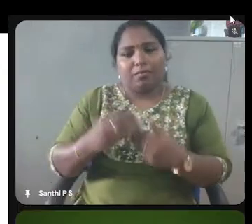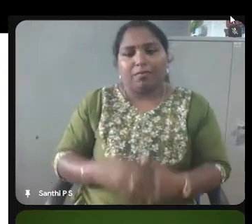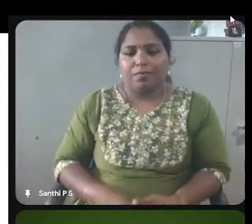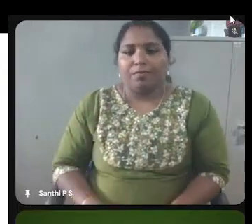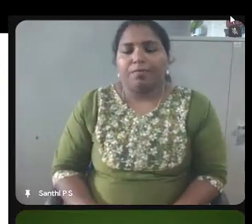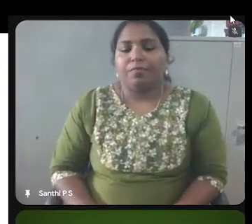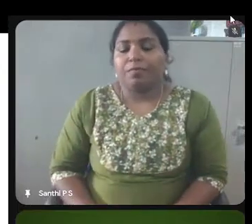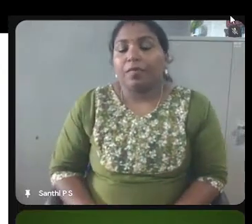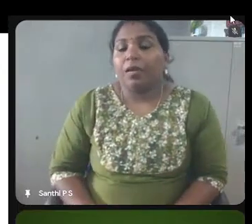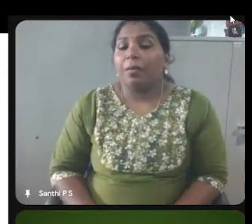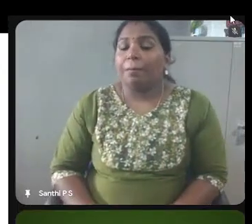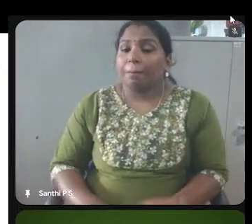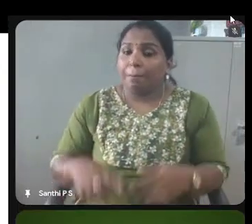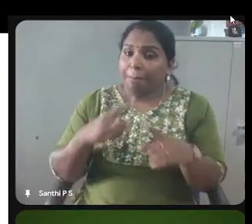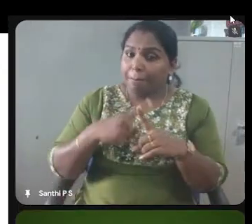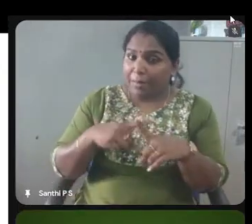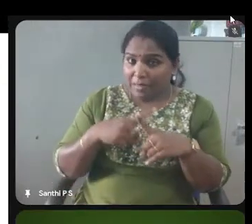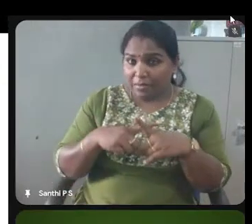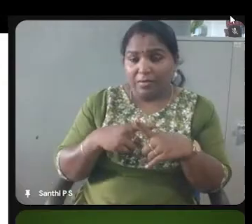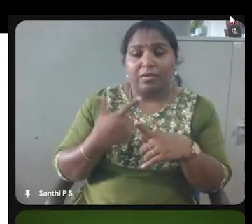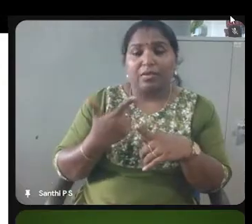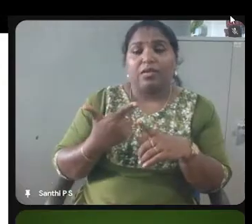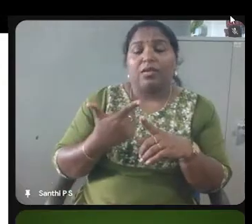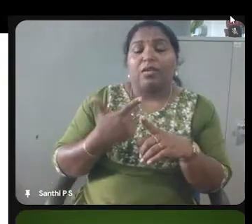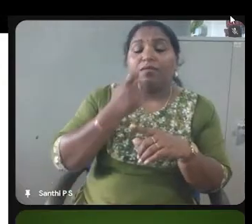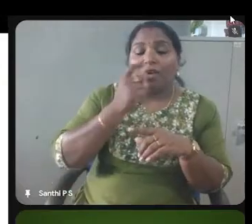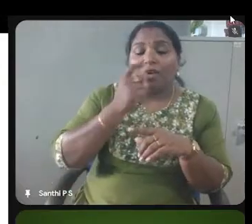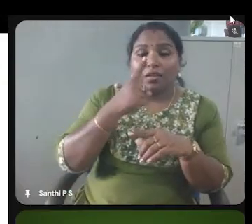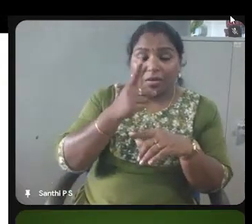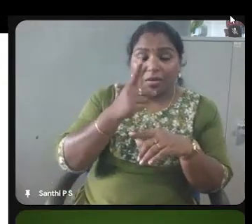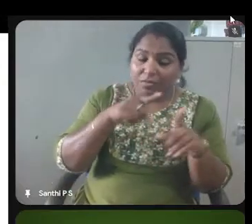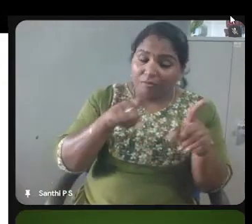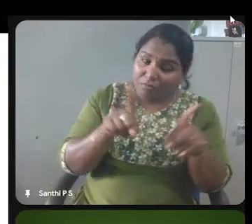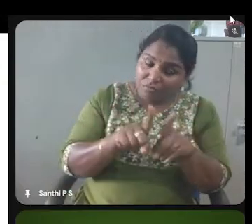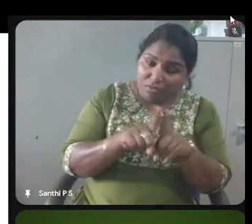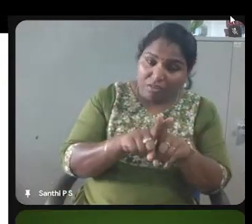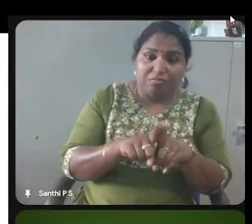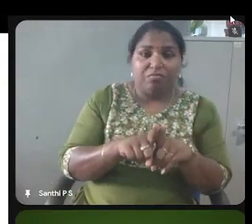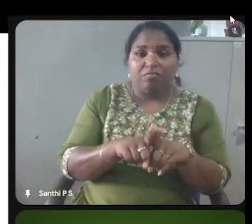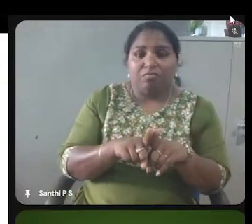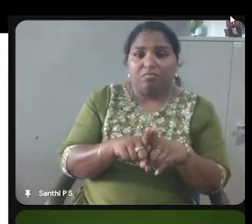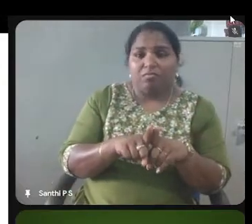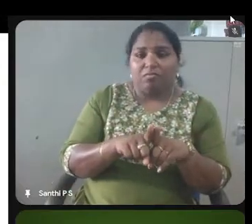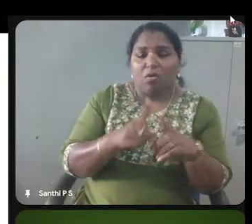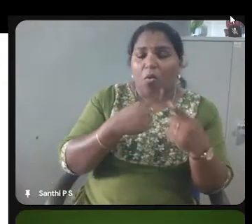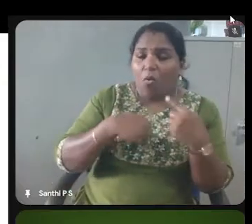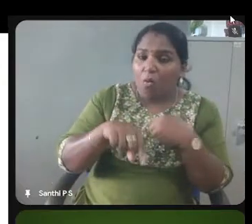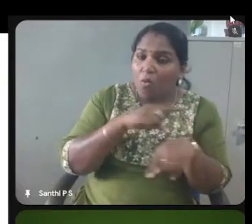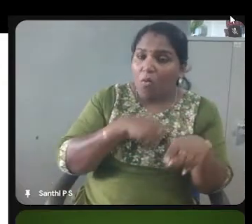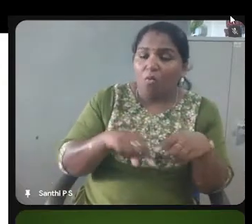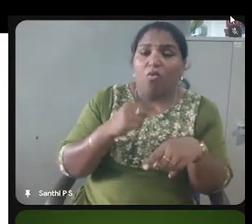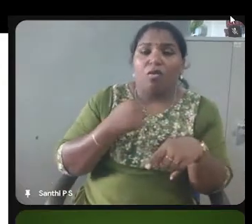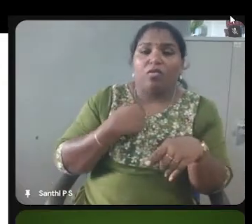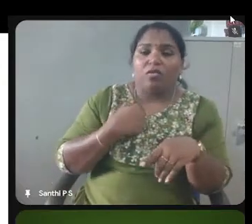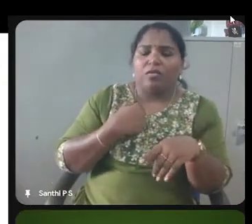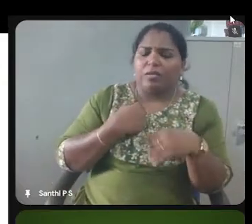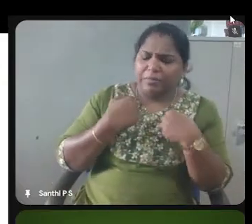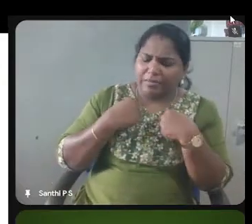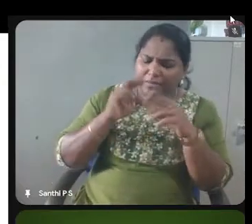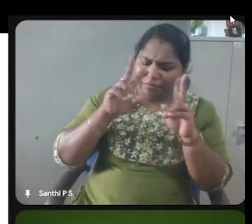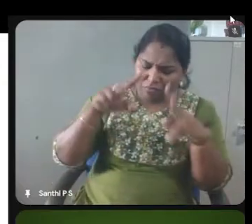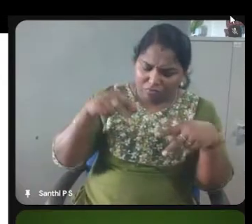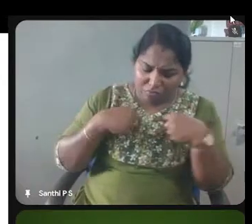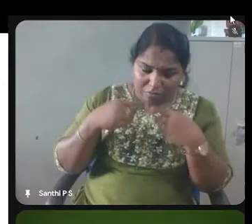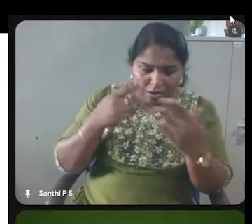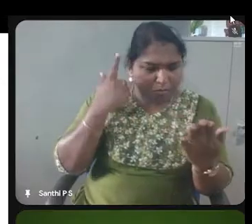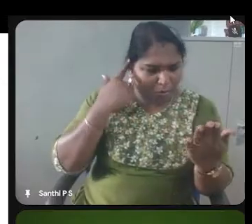മാത്രമല്ല സെഡൻറ്ററി ലൈഫ് സ്റ്റൈൽ ആണ് മുതിർന്നവർക്കും. നമ്മൾ കേൾക്കുന്ന ഓരോരുത്തർ തന്നെ അവരെ തന്നെ വിലയിരുത്തുക.